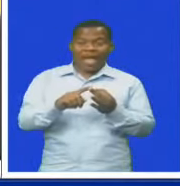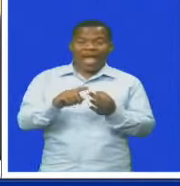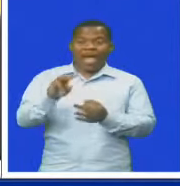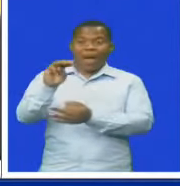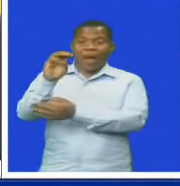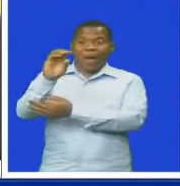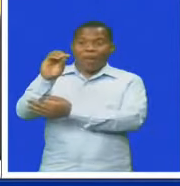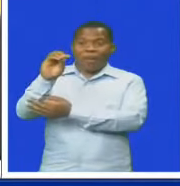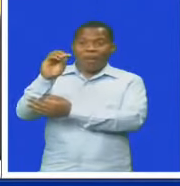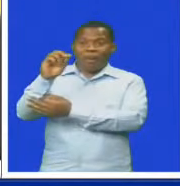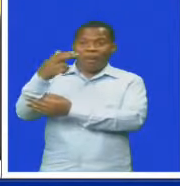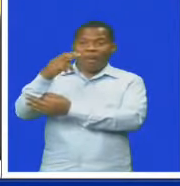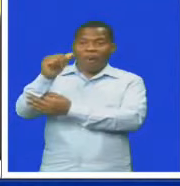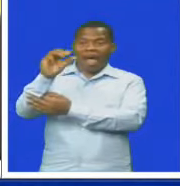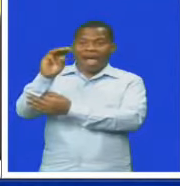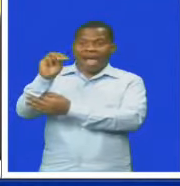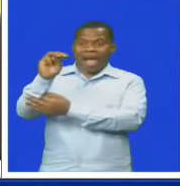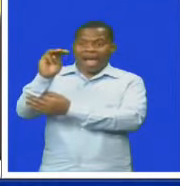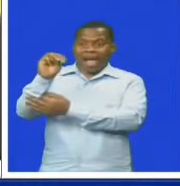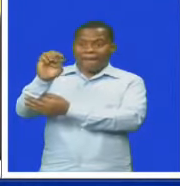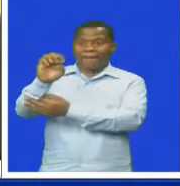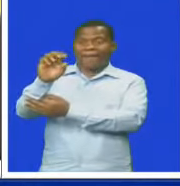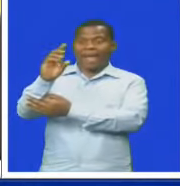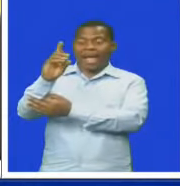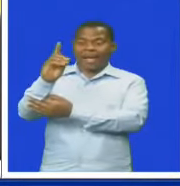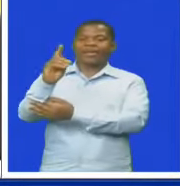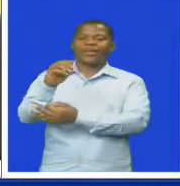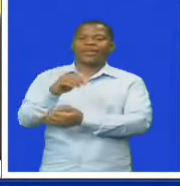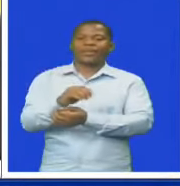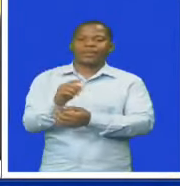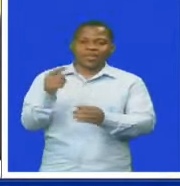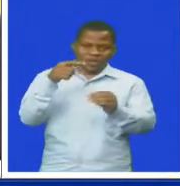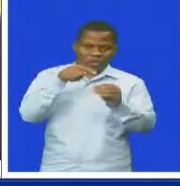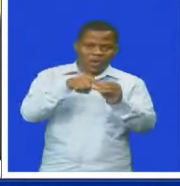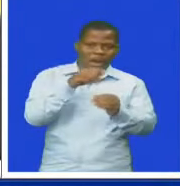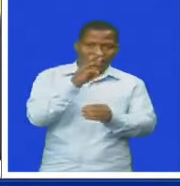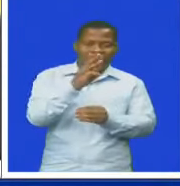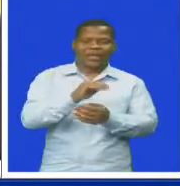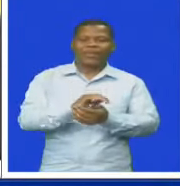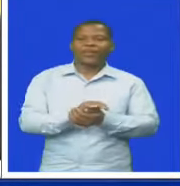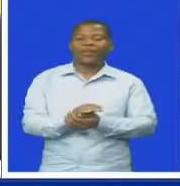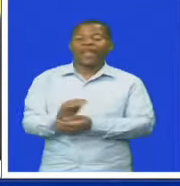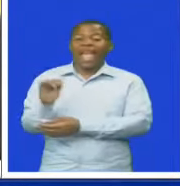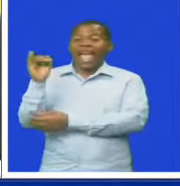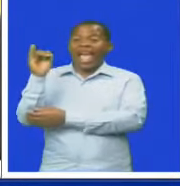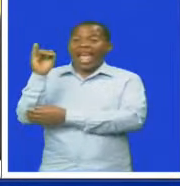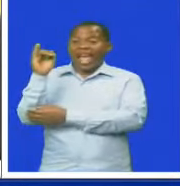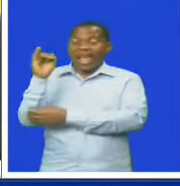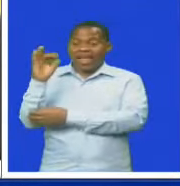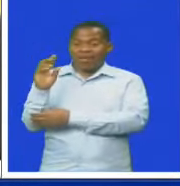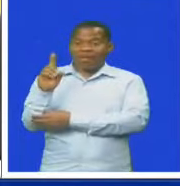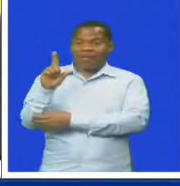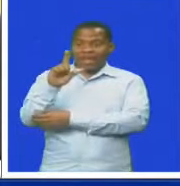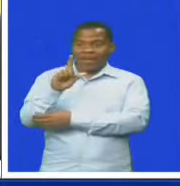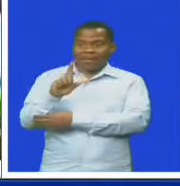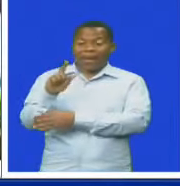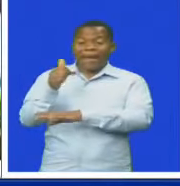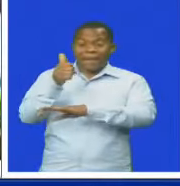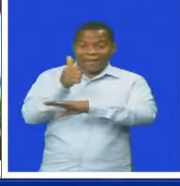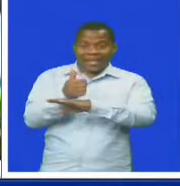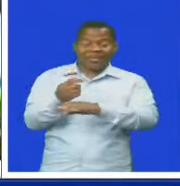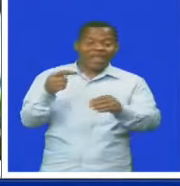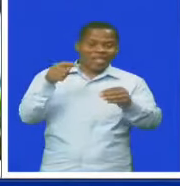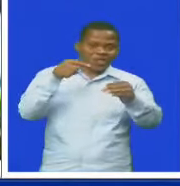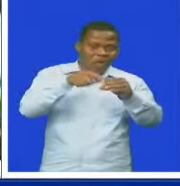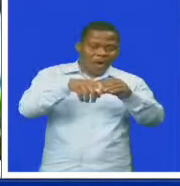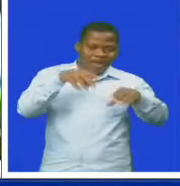kulolukhetho kuta udzingeka ukuthi ashiye phansi umsebenti wokuba ngumengameli welicembu leMamelodi Sundowns. Endzebeni